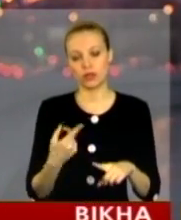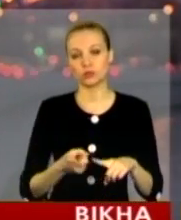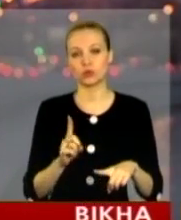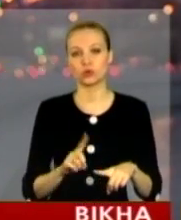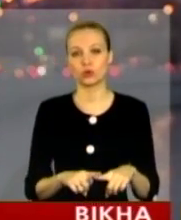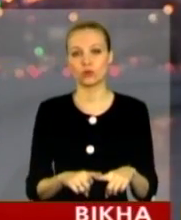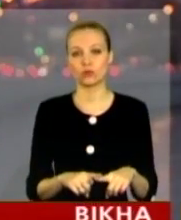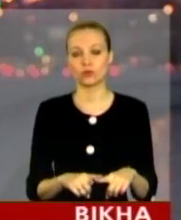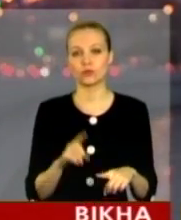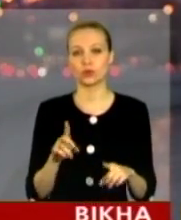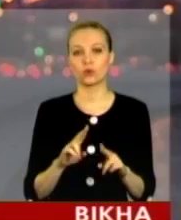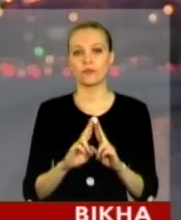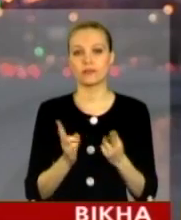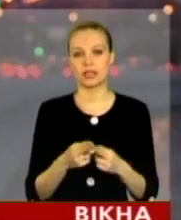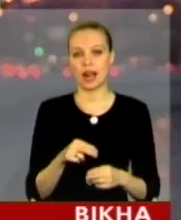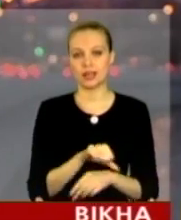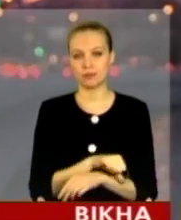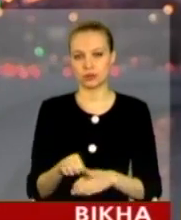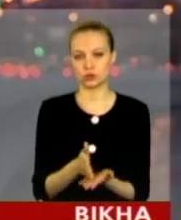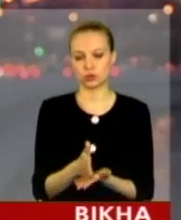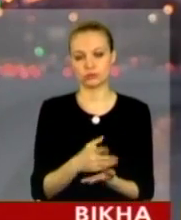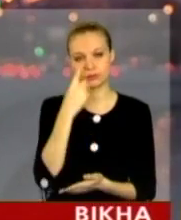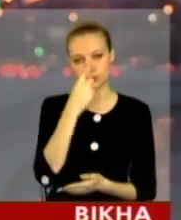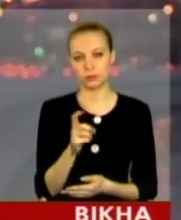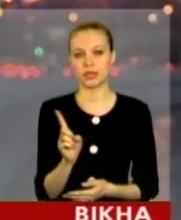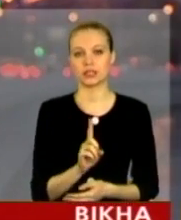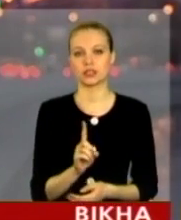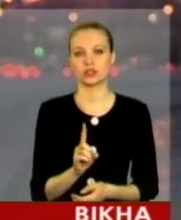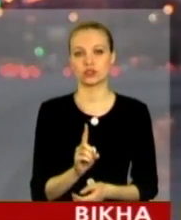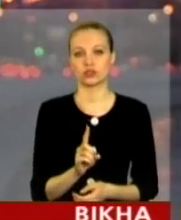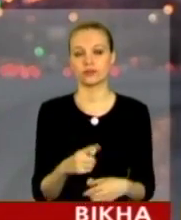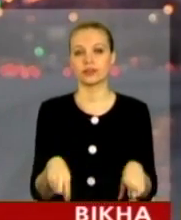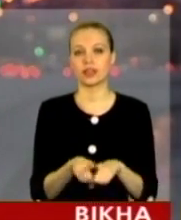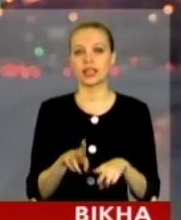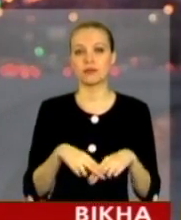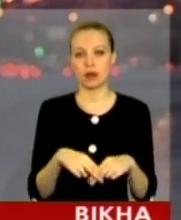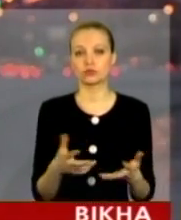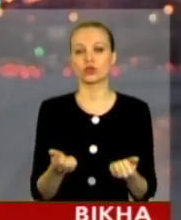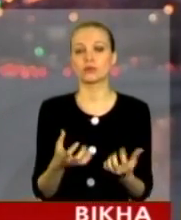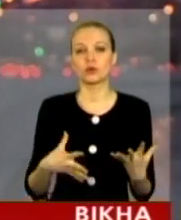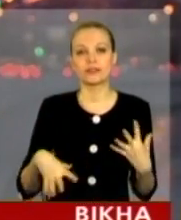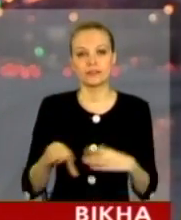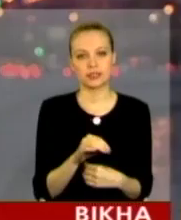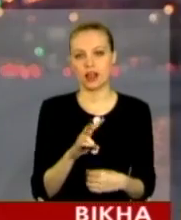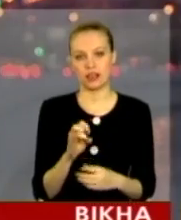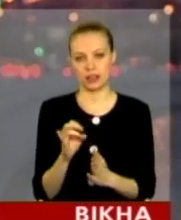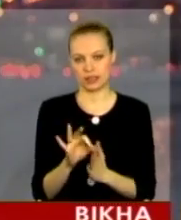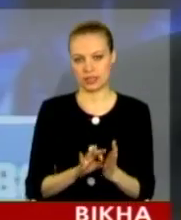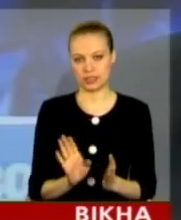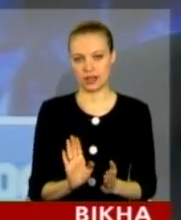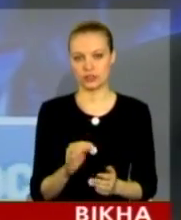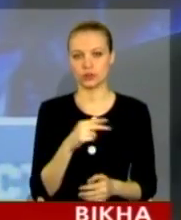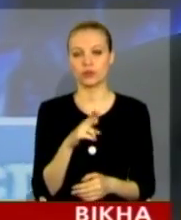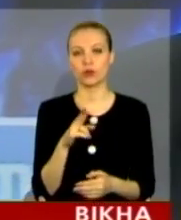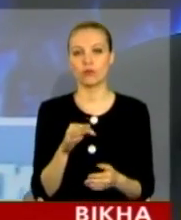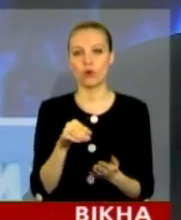у Федеральній міграційній службі повідомили, що такий паспорт отримують всі, але не одразу. По